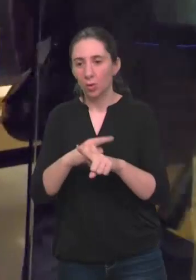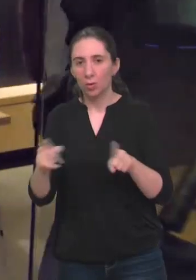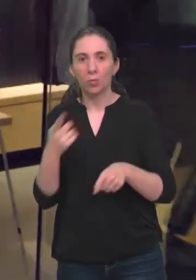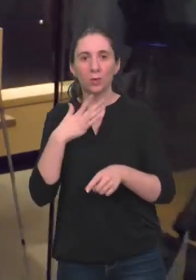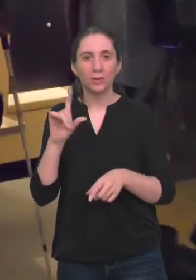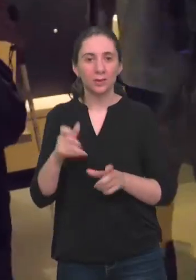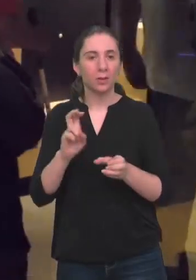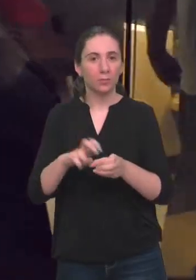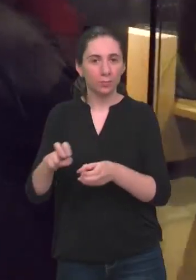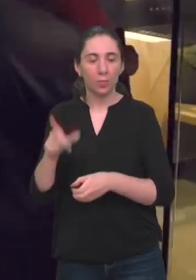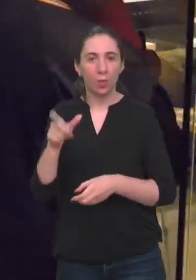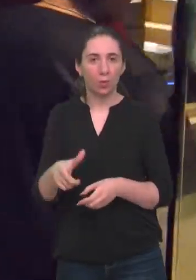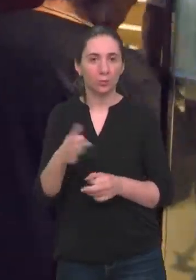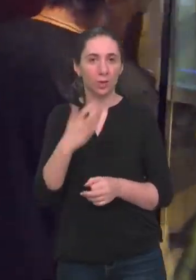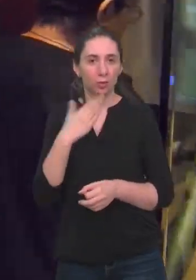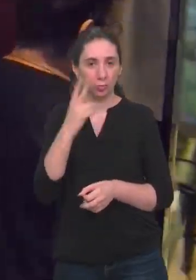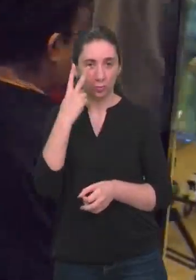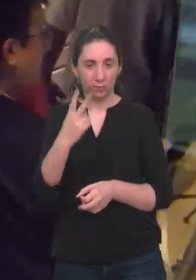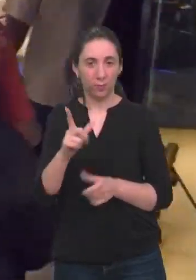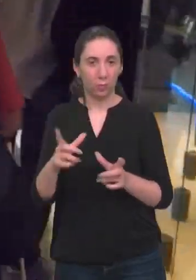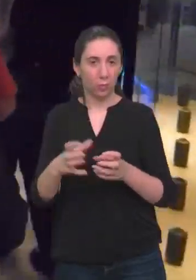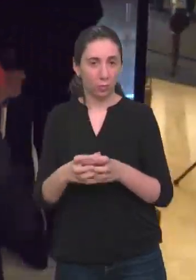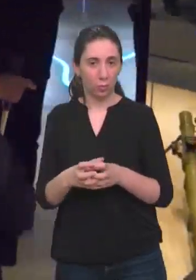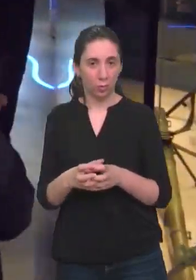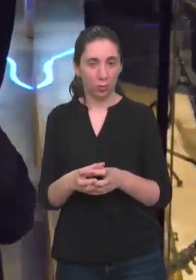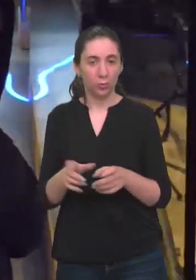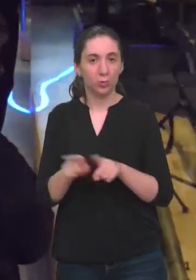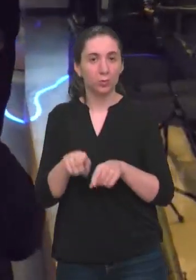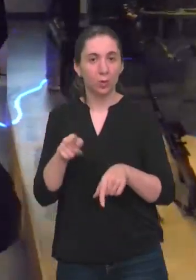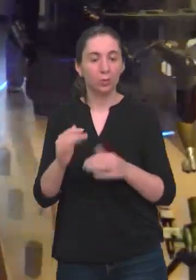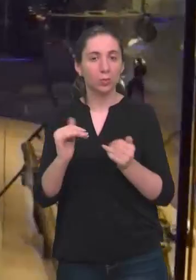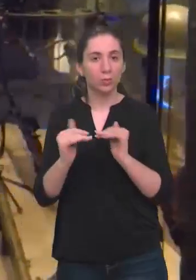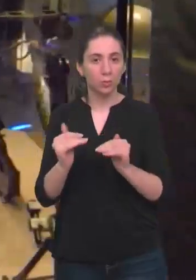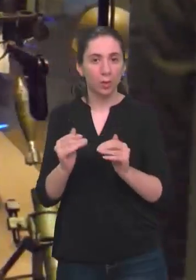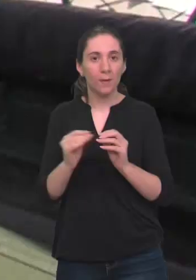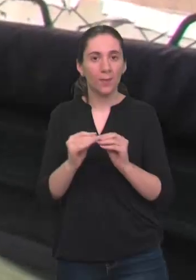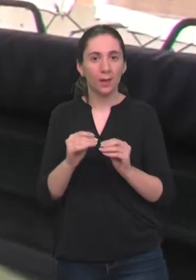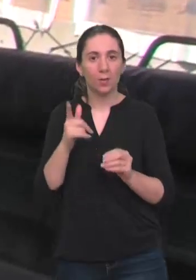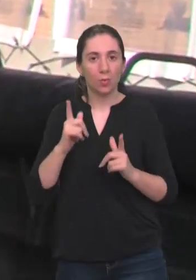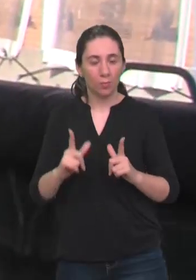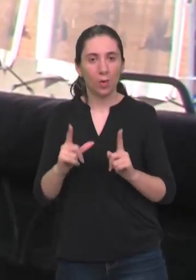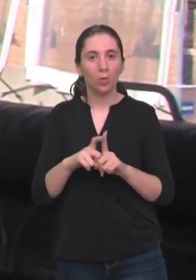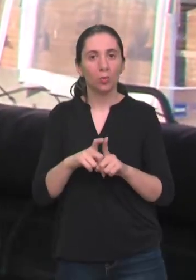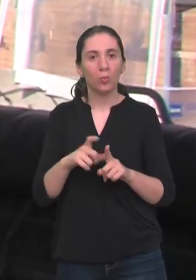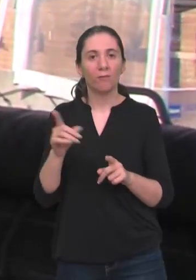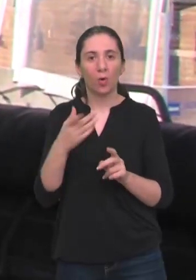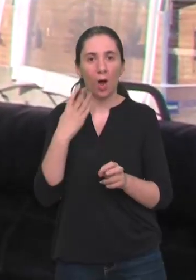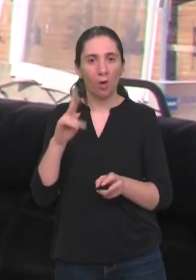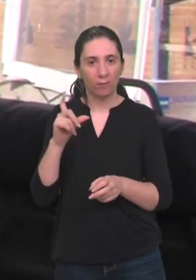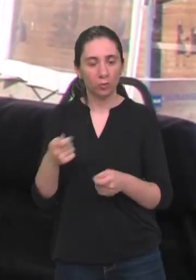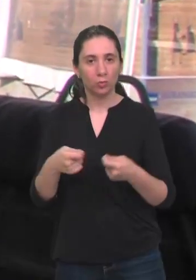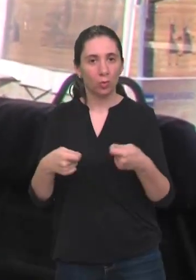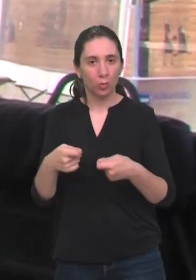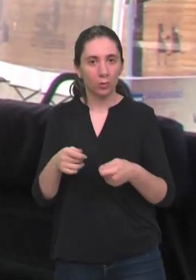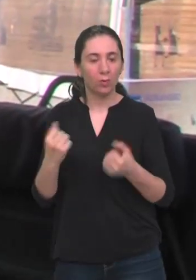cilj integracija osoba s oštećenjem vida u društvo, pa su tako u suradnji s brigadirom u miru Dubravkom Halovanićem